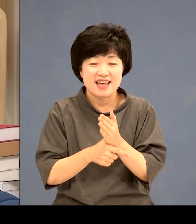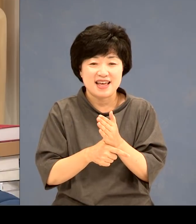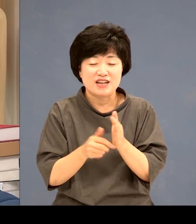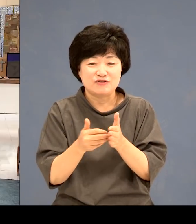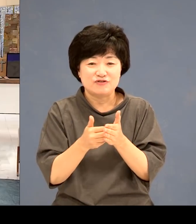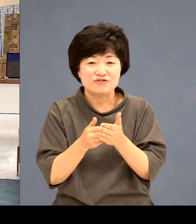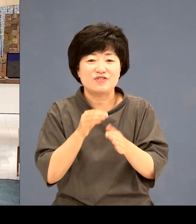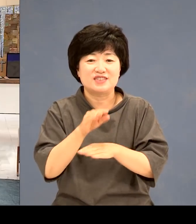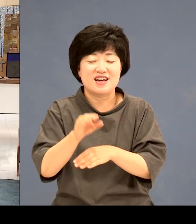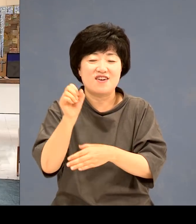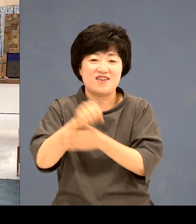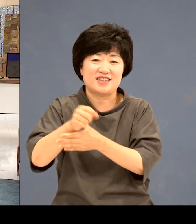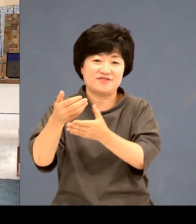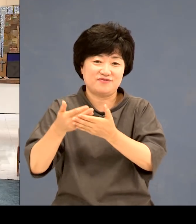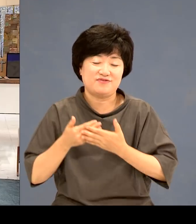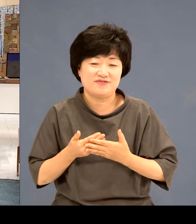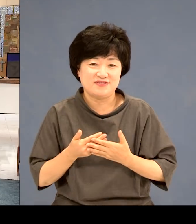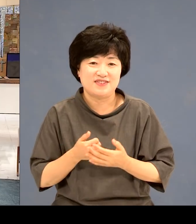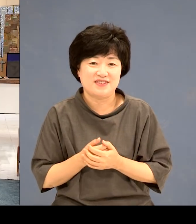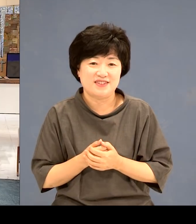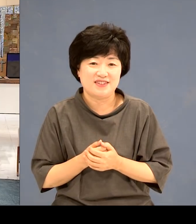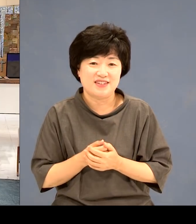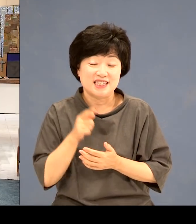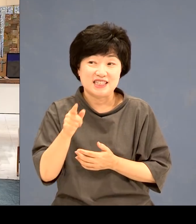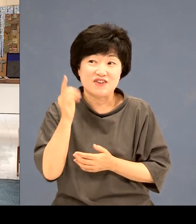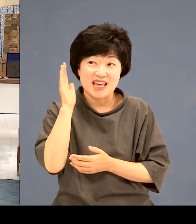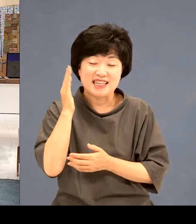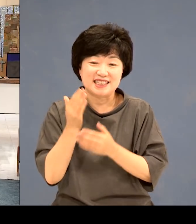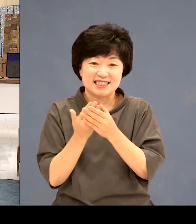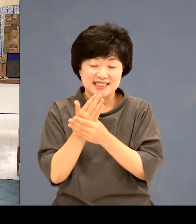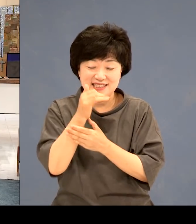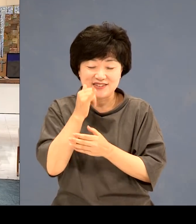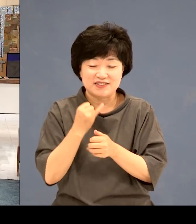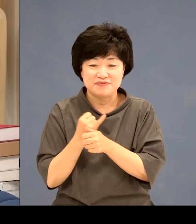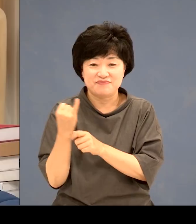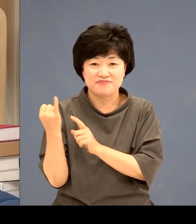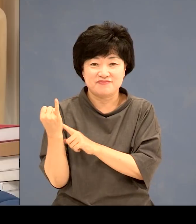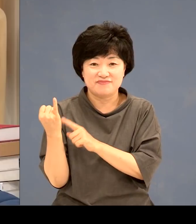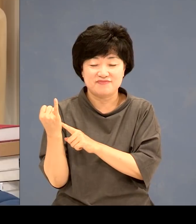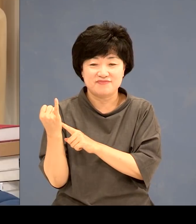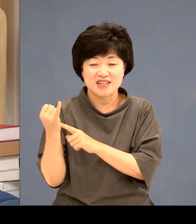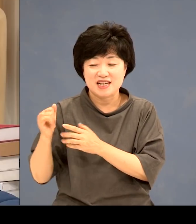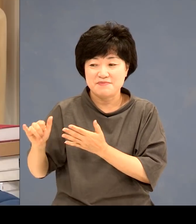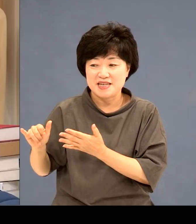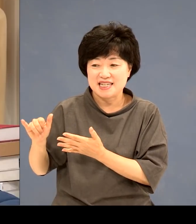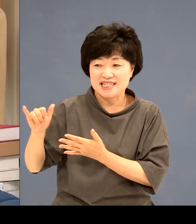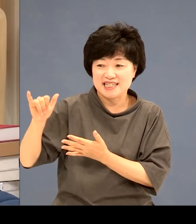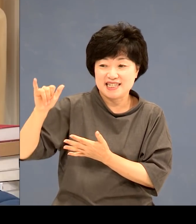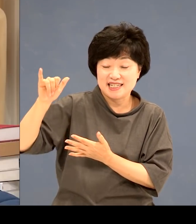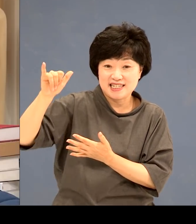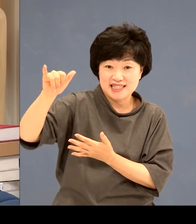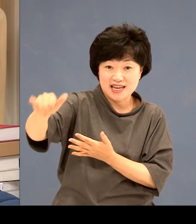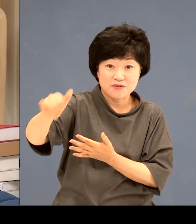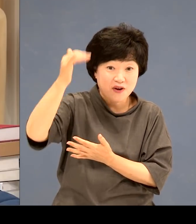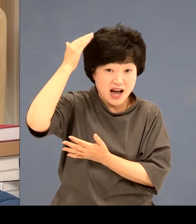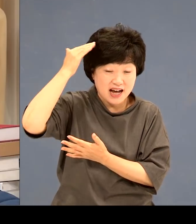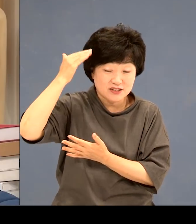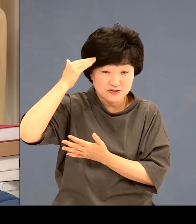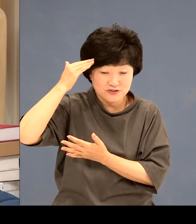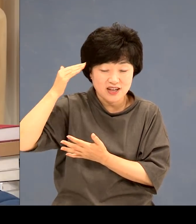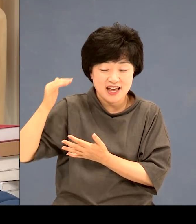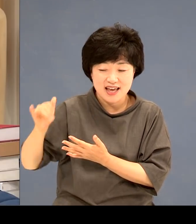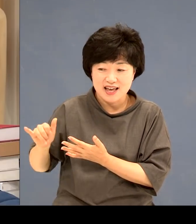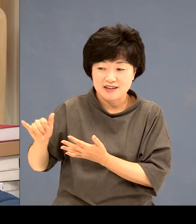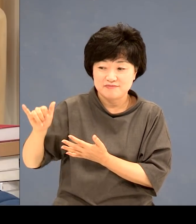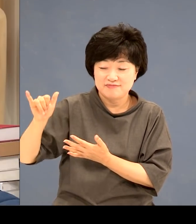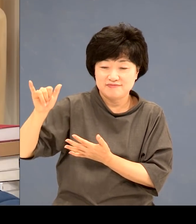방법으로 중고차를 허락을 해주셨어요. 이것도 좀 어떤 스토리가 있는데요. 네. 저희 아내가 이렇게 비행기를 타고 잠시 한국에 좀